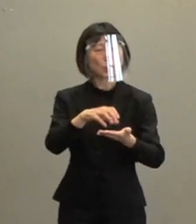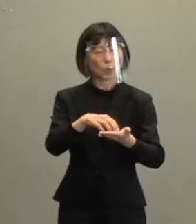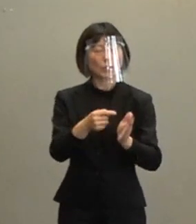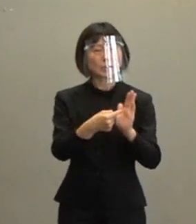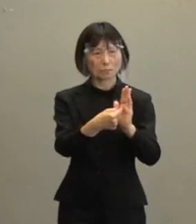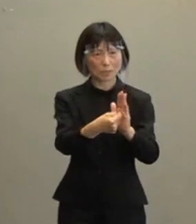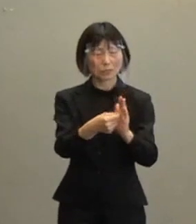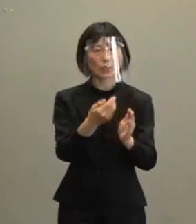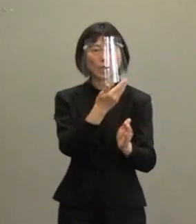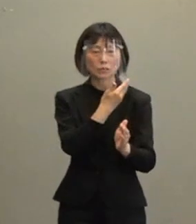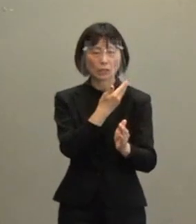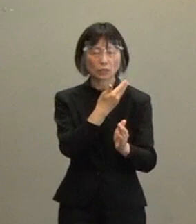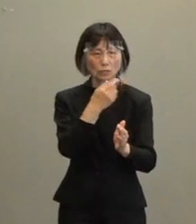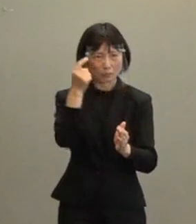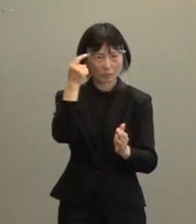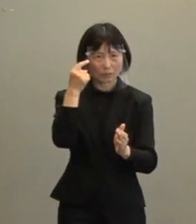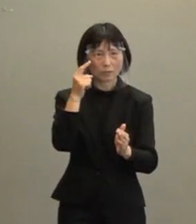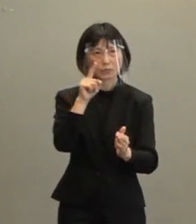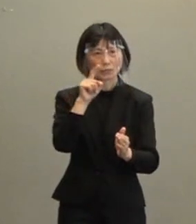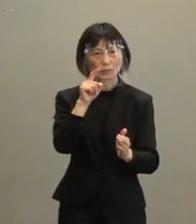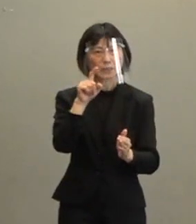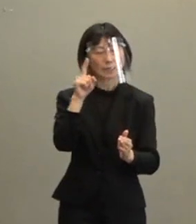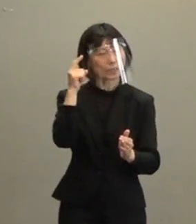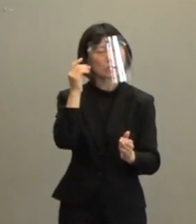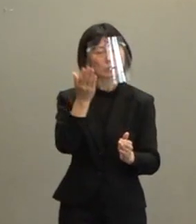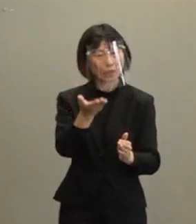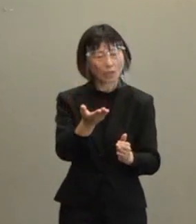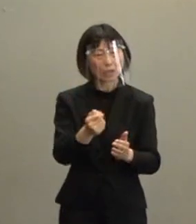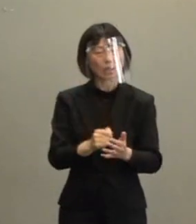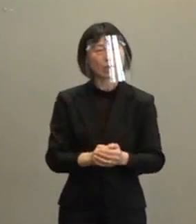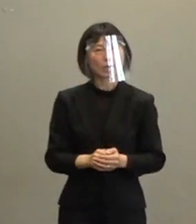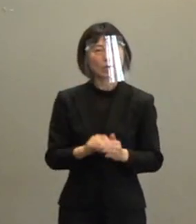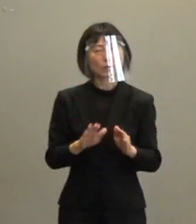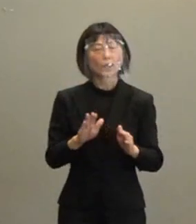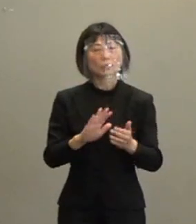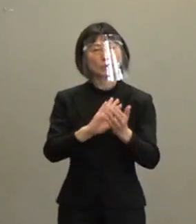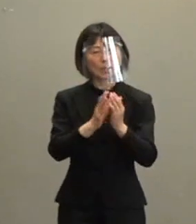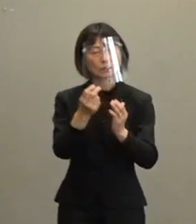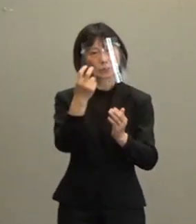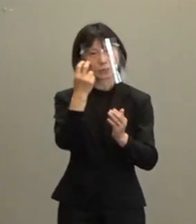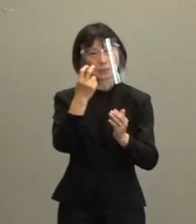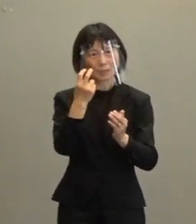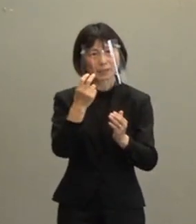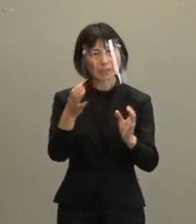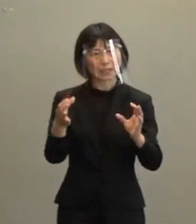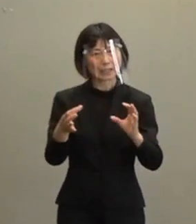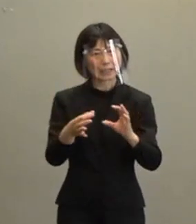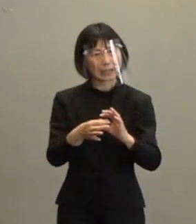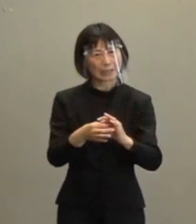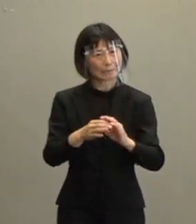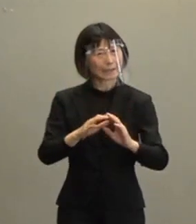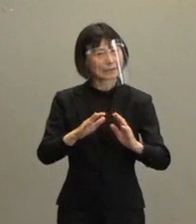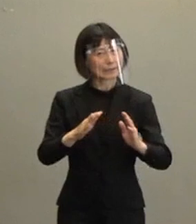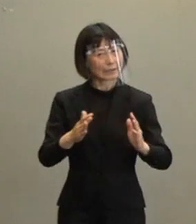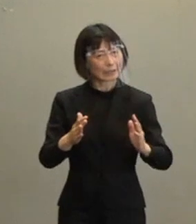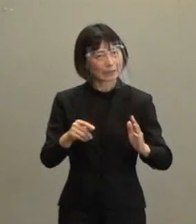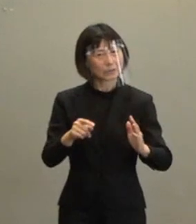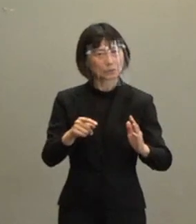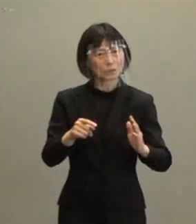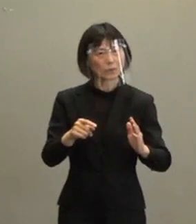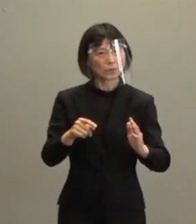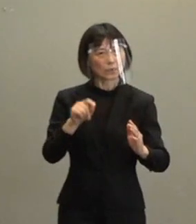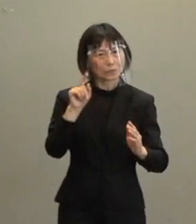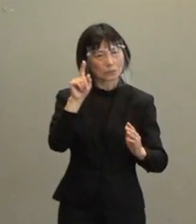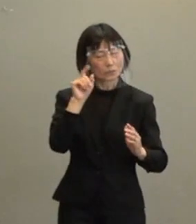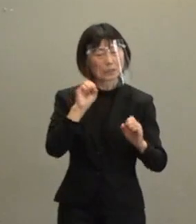かなと思うんですけれども、そこら辺知事どうお考えかっていうのと、今回の県の調査した関連性が見られないっていうところはどう発信